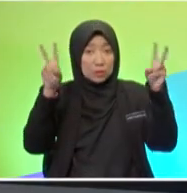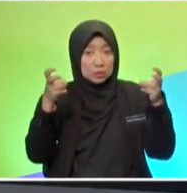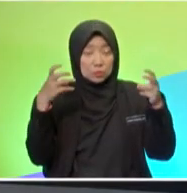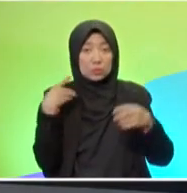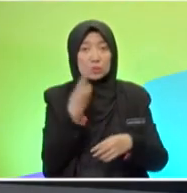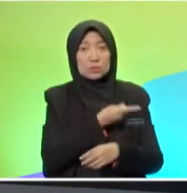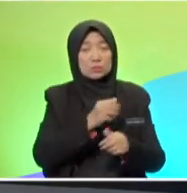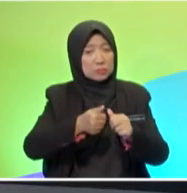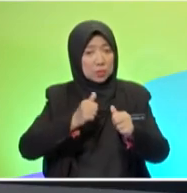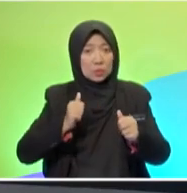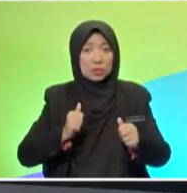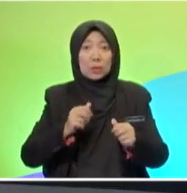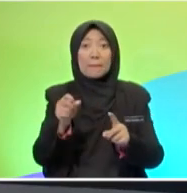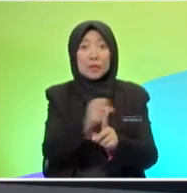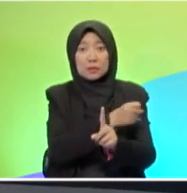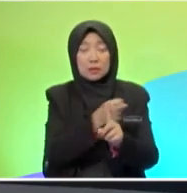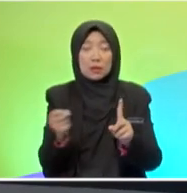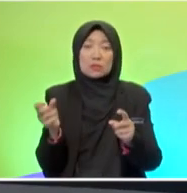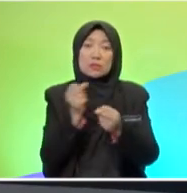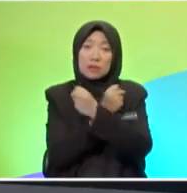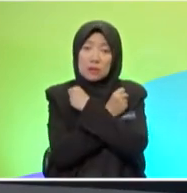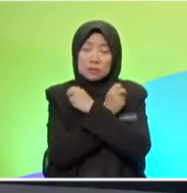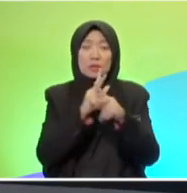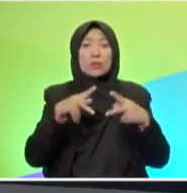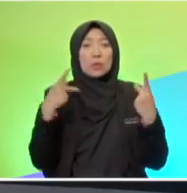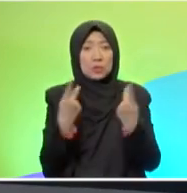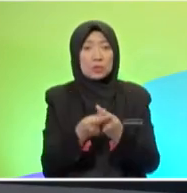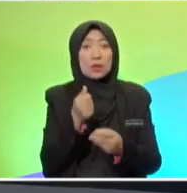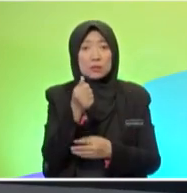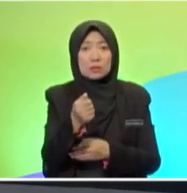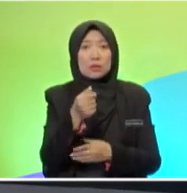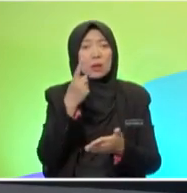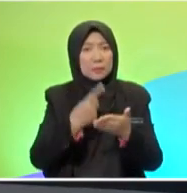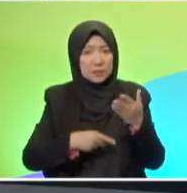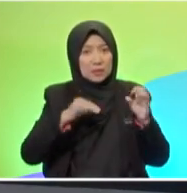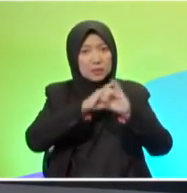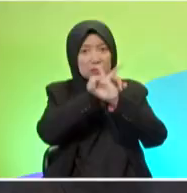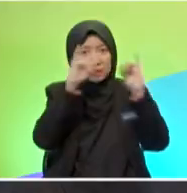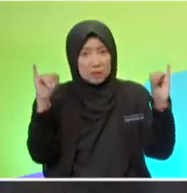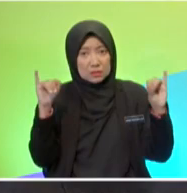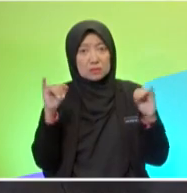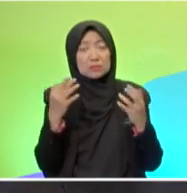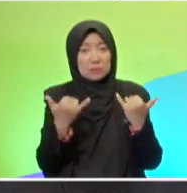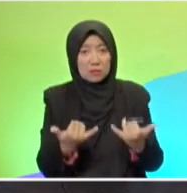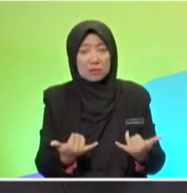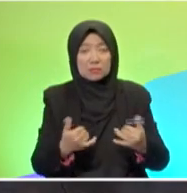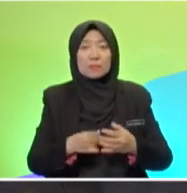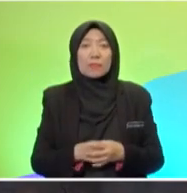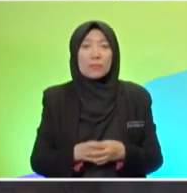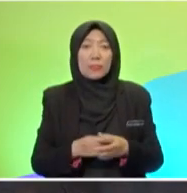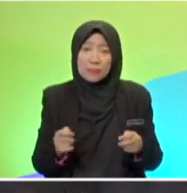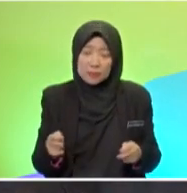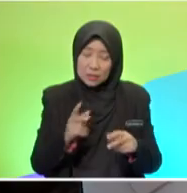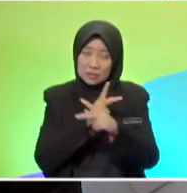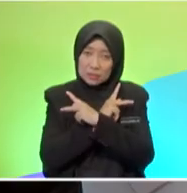berbedaan sayangi keluarga Anda apa yang saya Muhammad jelaskan dalam setiap kita pada kali ini terima kasih dalam